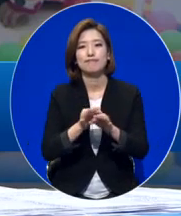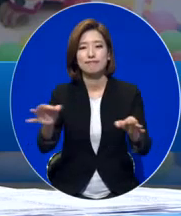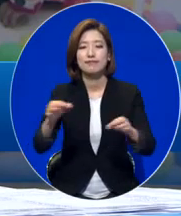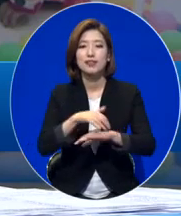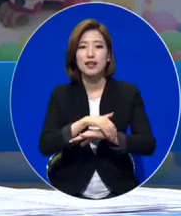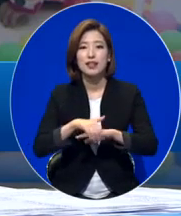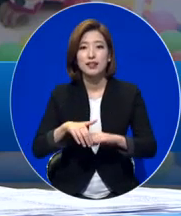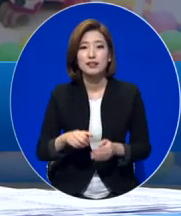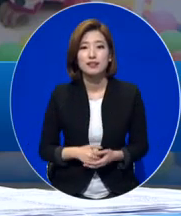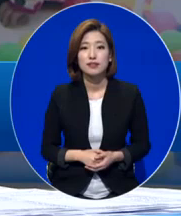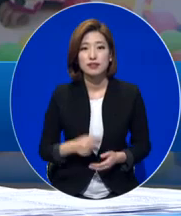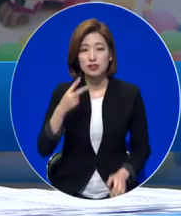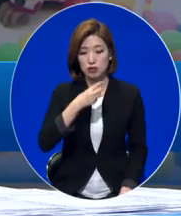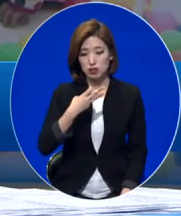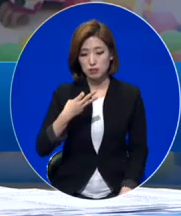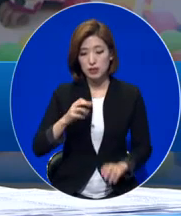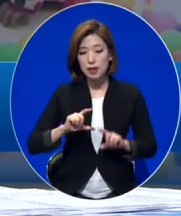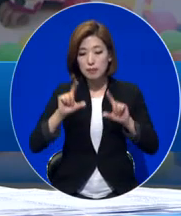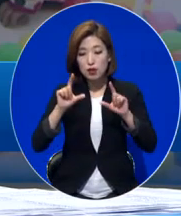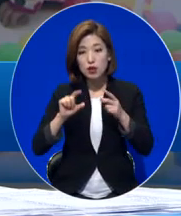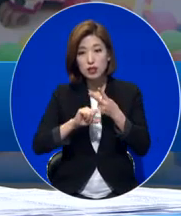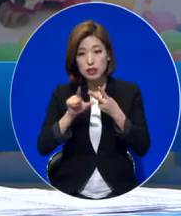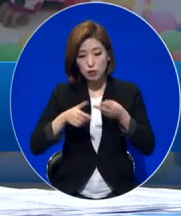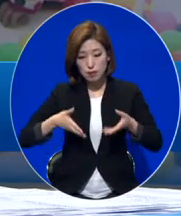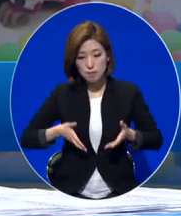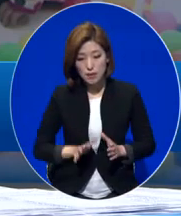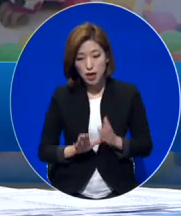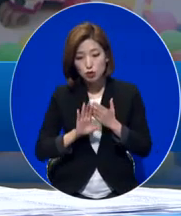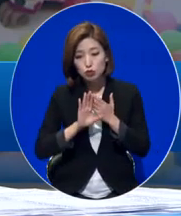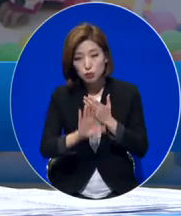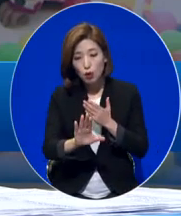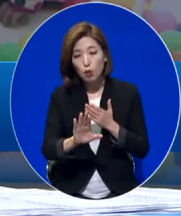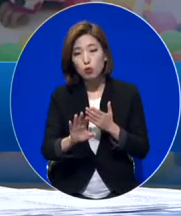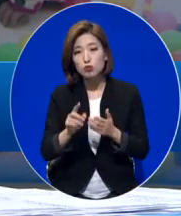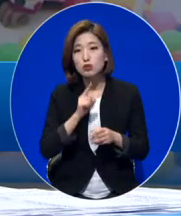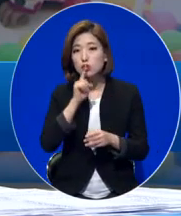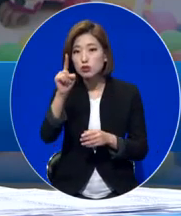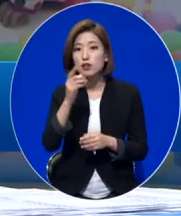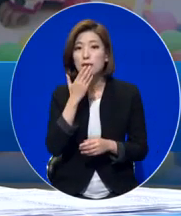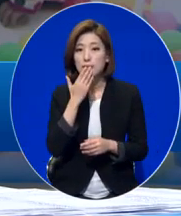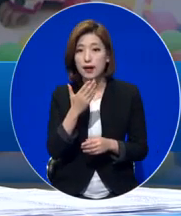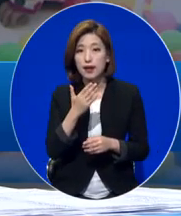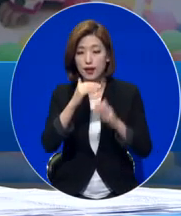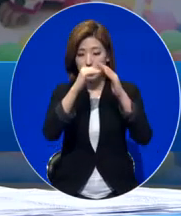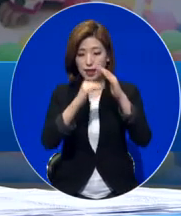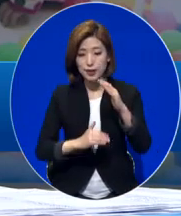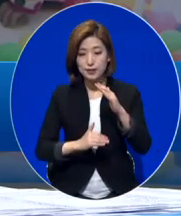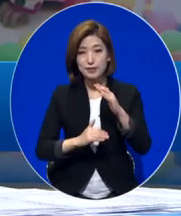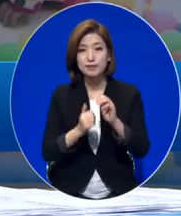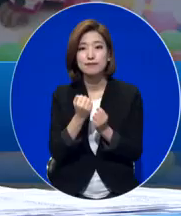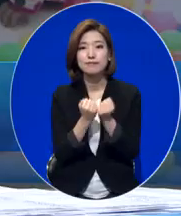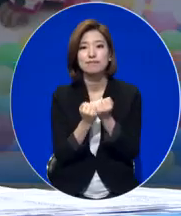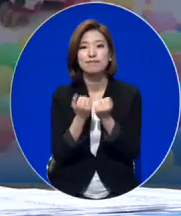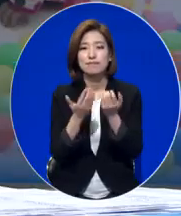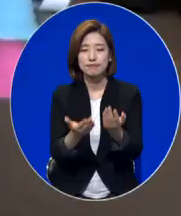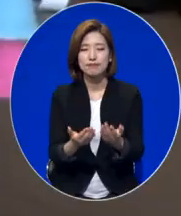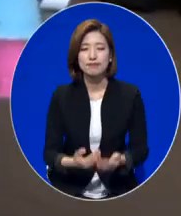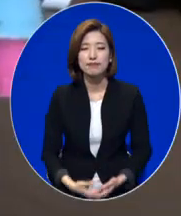2013년 2월 이후 출생 하라면 신청이 가능한데요 박찬영 기자가 전해드립니다